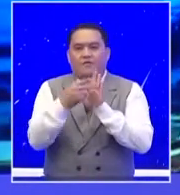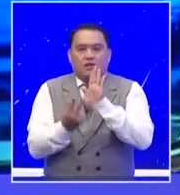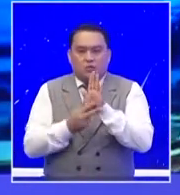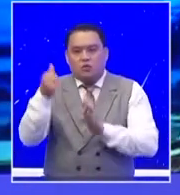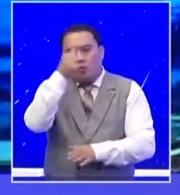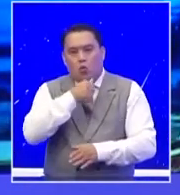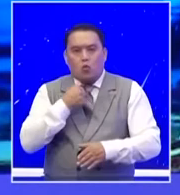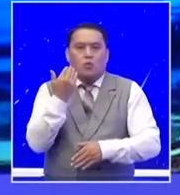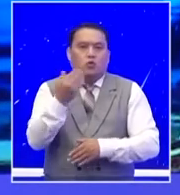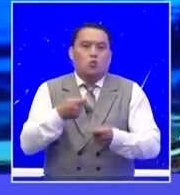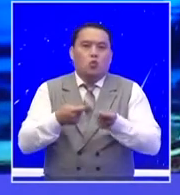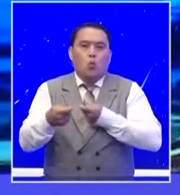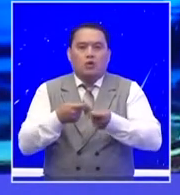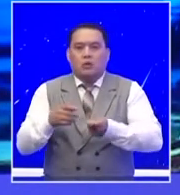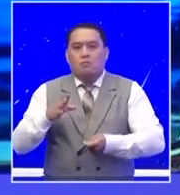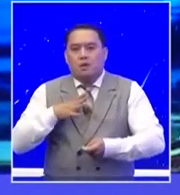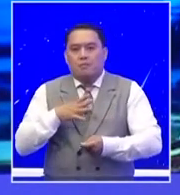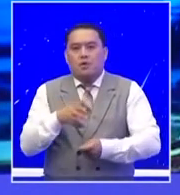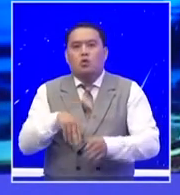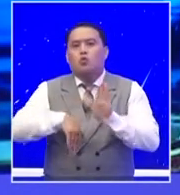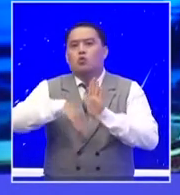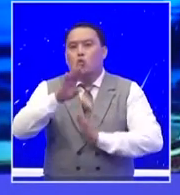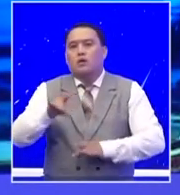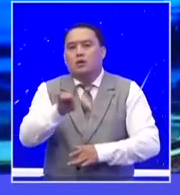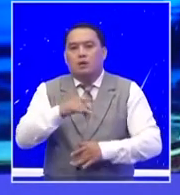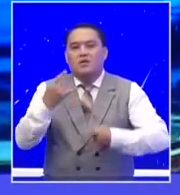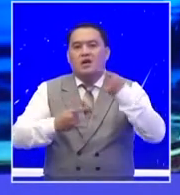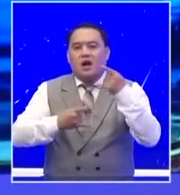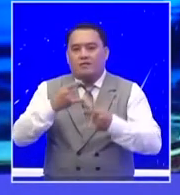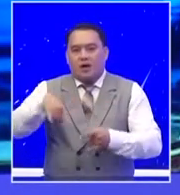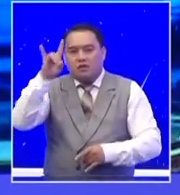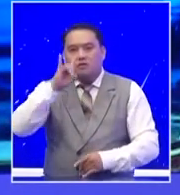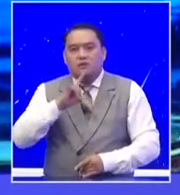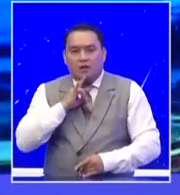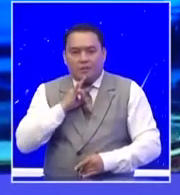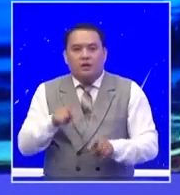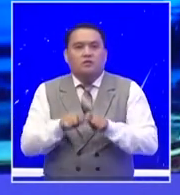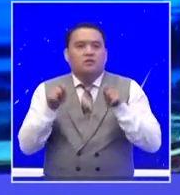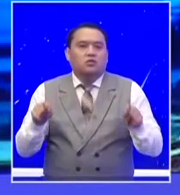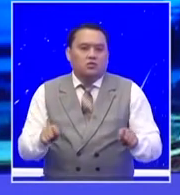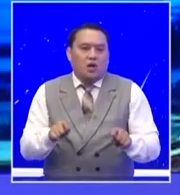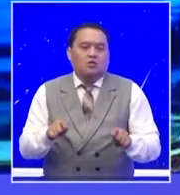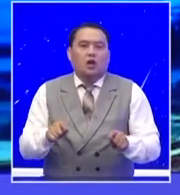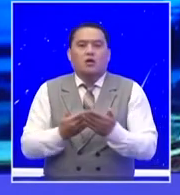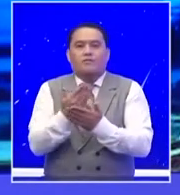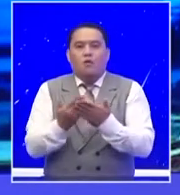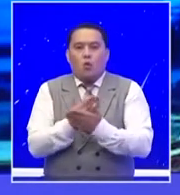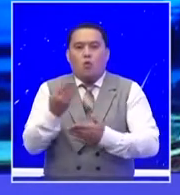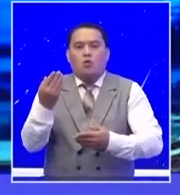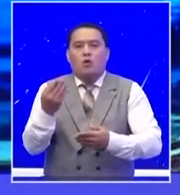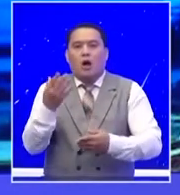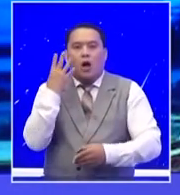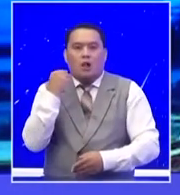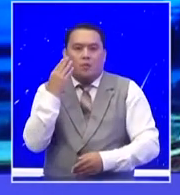2018 году под его руководством организация была признана лучшим региональным телеканалом страны. Создание мурала поручили группе художников